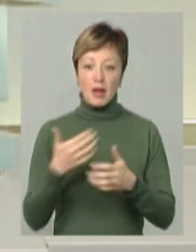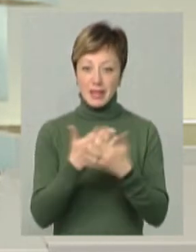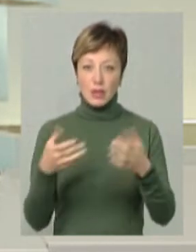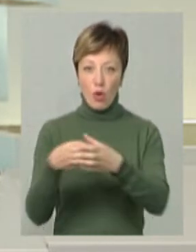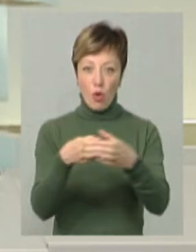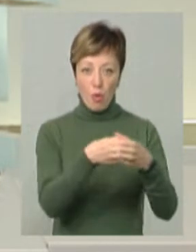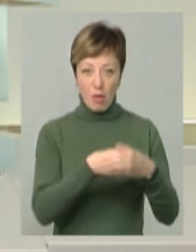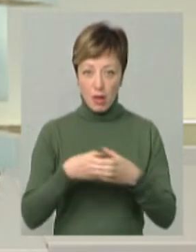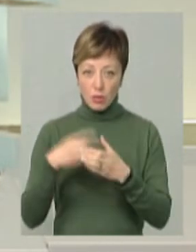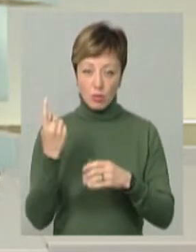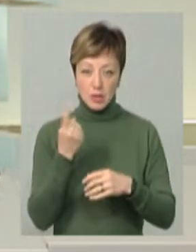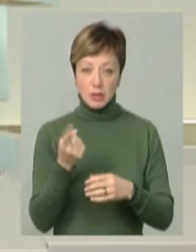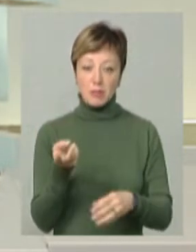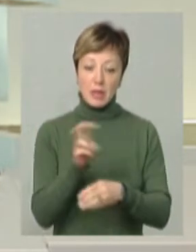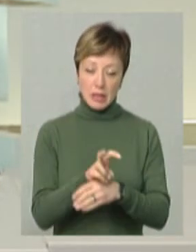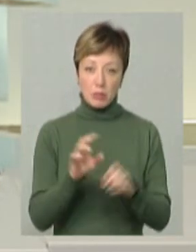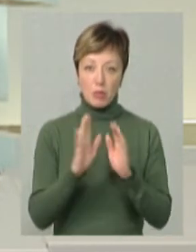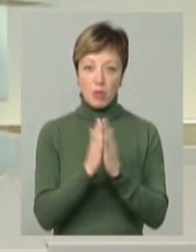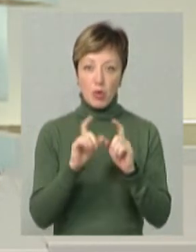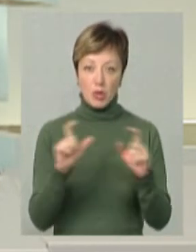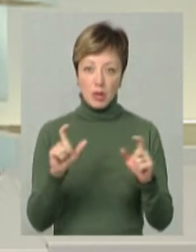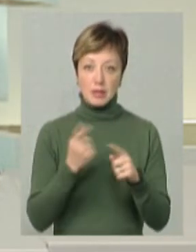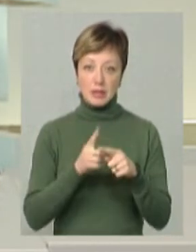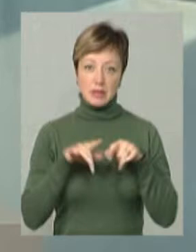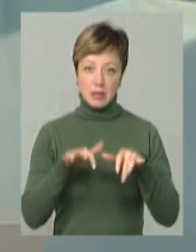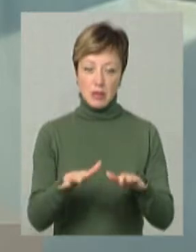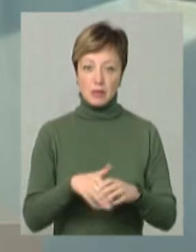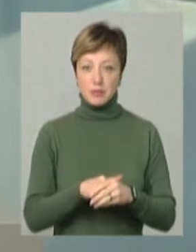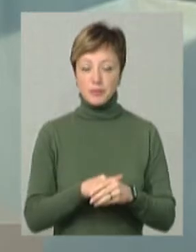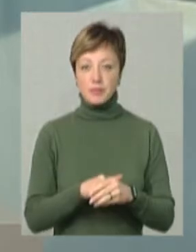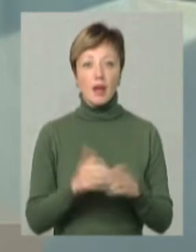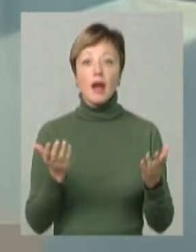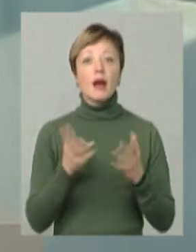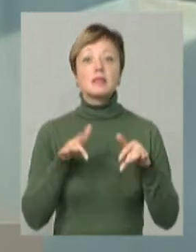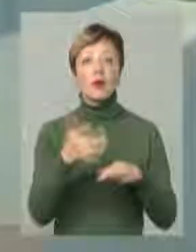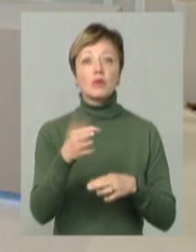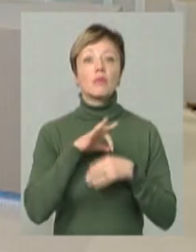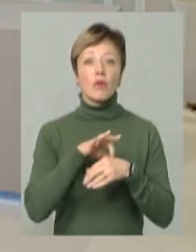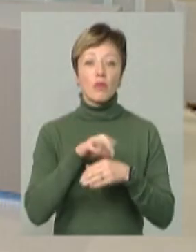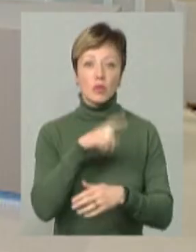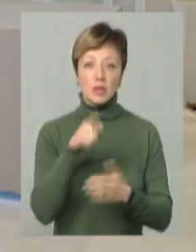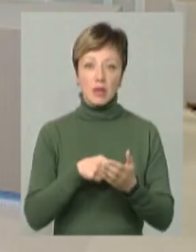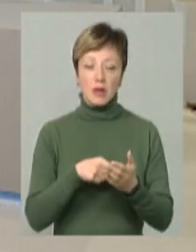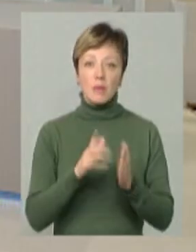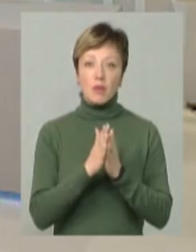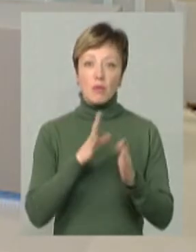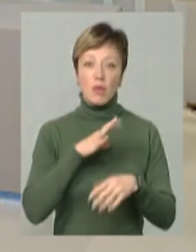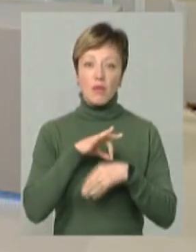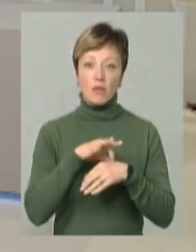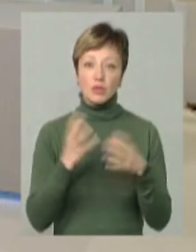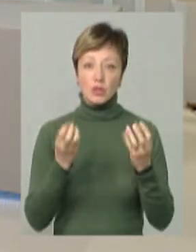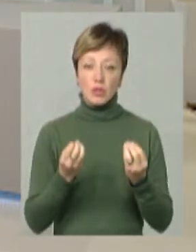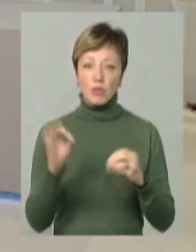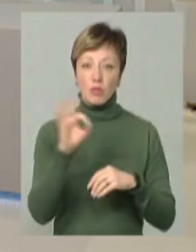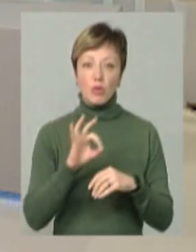громад територіальних прийти в бібліотеку і відвідати цей захід. Які заходи проводити ще? Також в бібліотеці були проведені